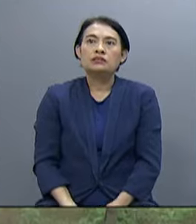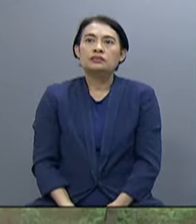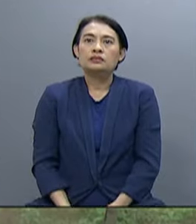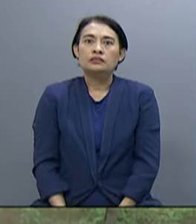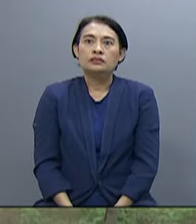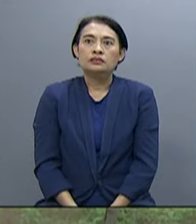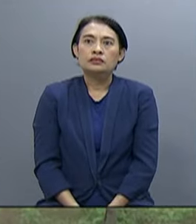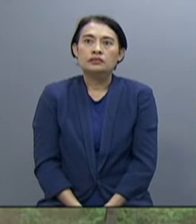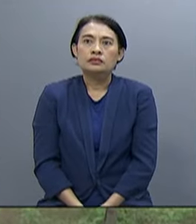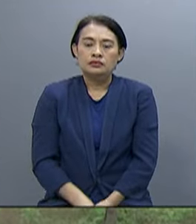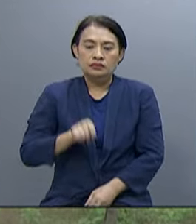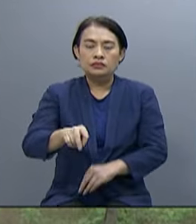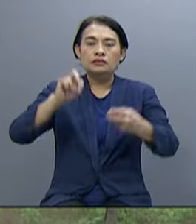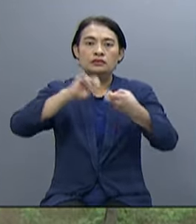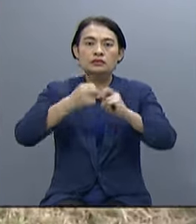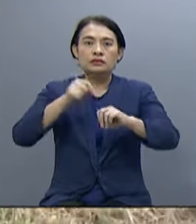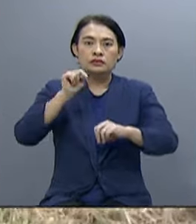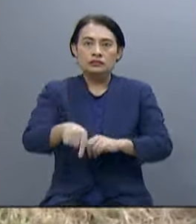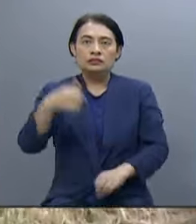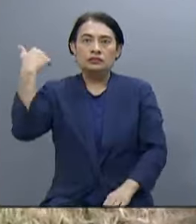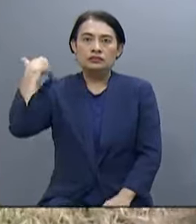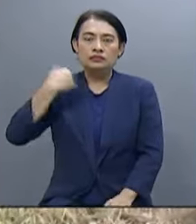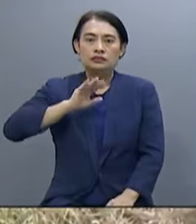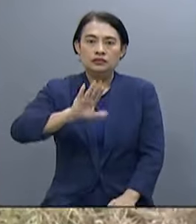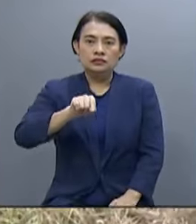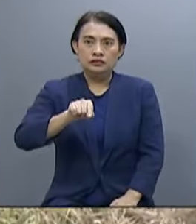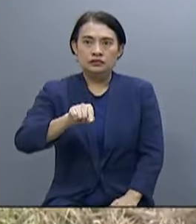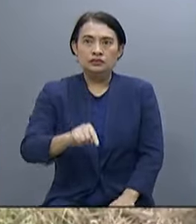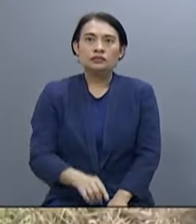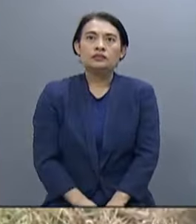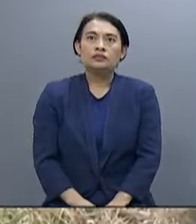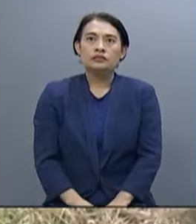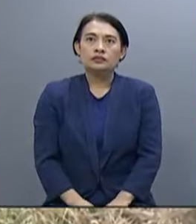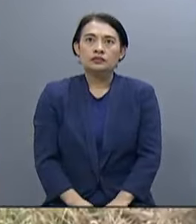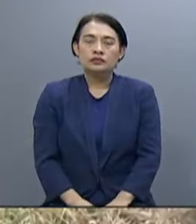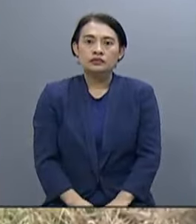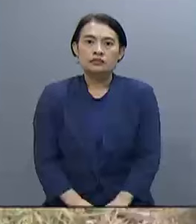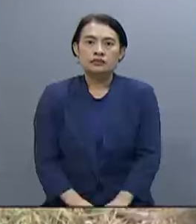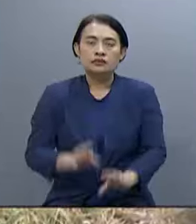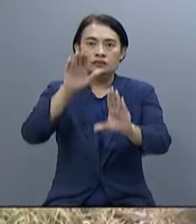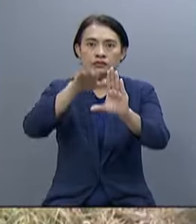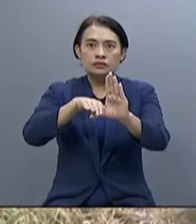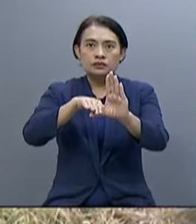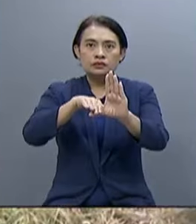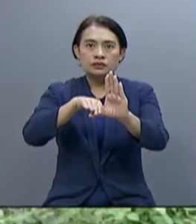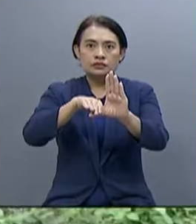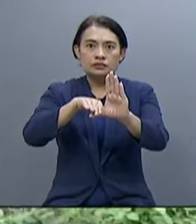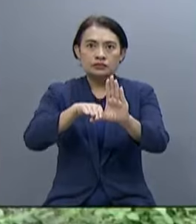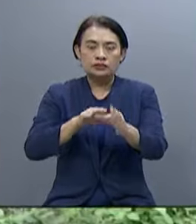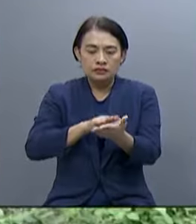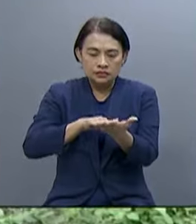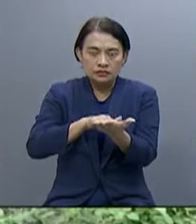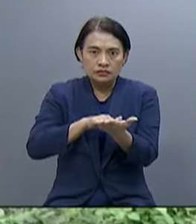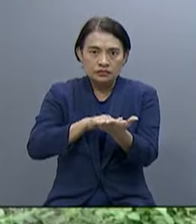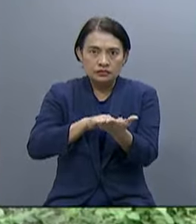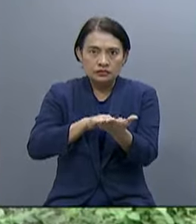นี่เป็นปัญหาแค่หนึ่งเดียวเท่านั้นนะคะที่เกิดขึ้นนะคะแล้วก็เรื่องการลงทะเบียน ขออภัยค่ะผ่